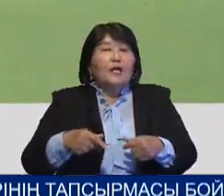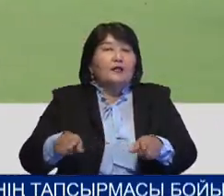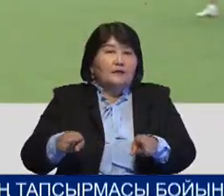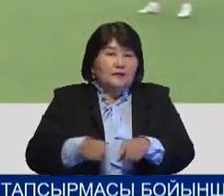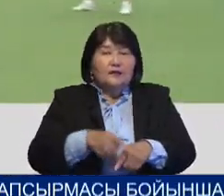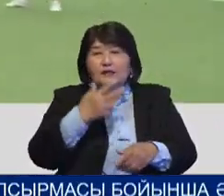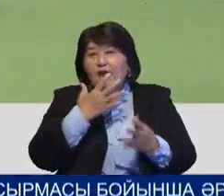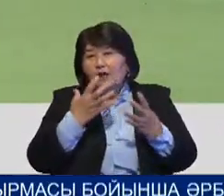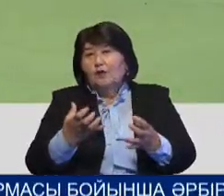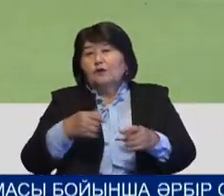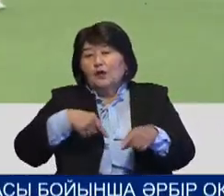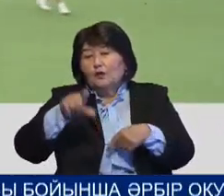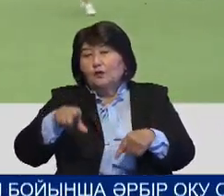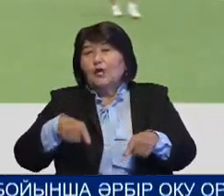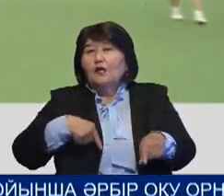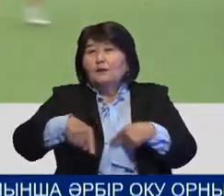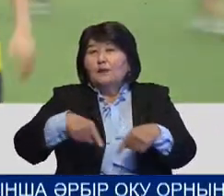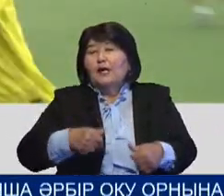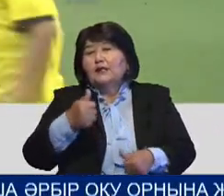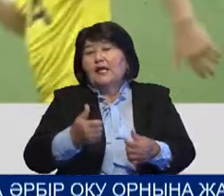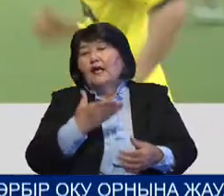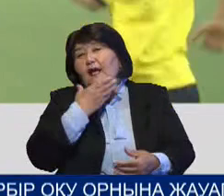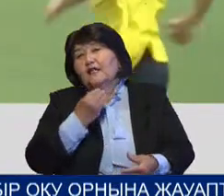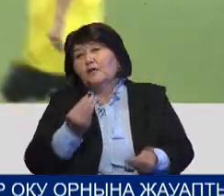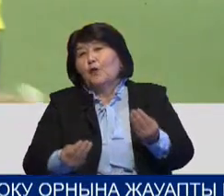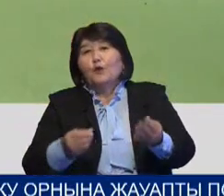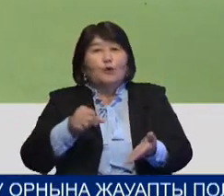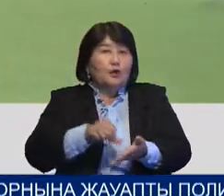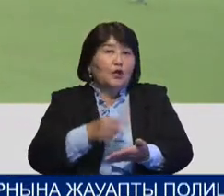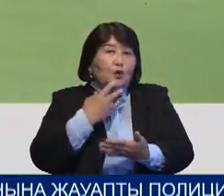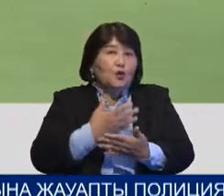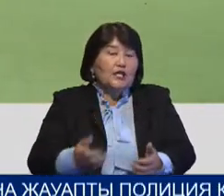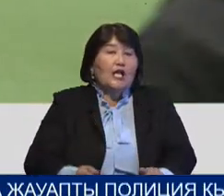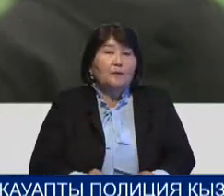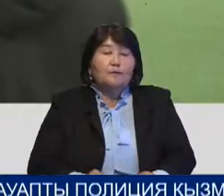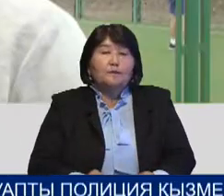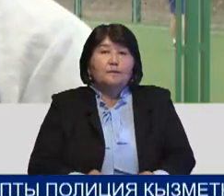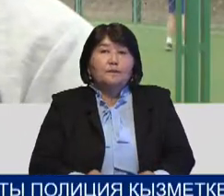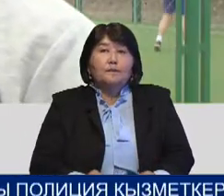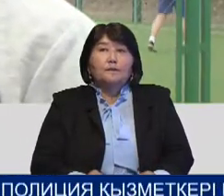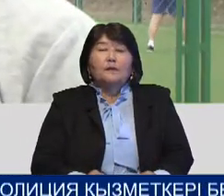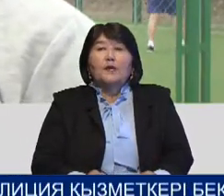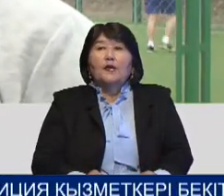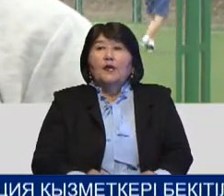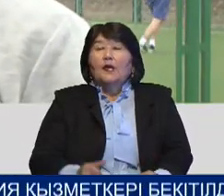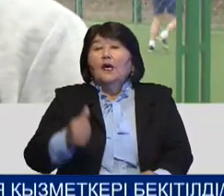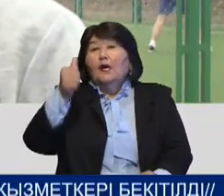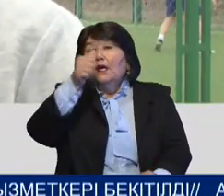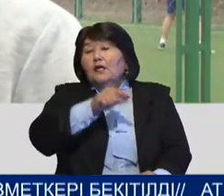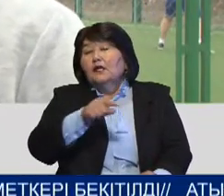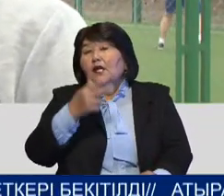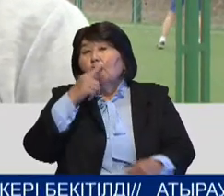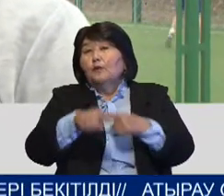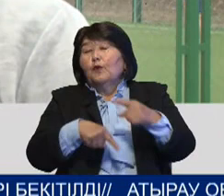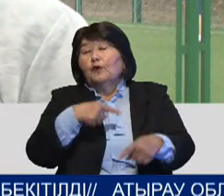еткен әуесқой аяқ топшылар ала доп бәсекесінде әдемі ойын өрнегін көрсетті. Жылдағы болып жатқан